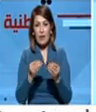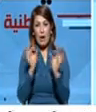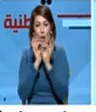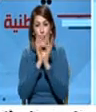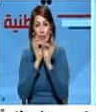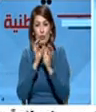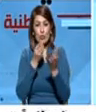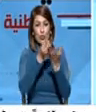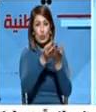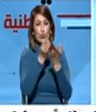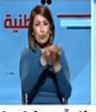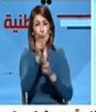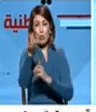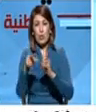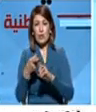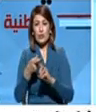مطالبين